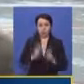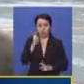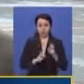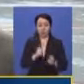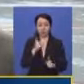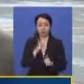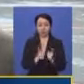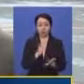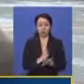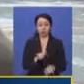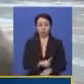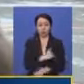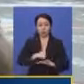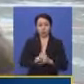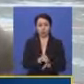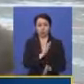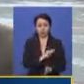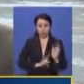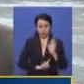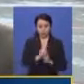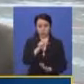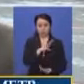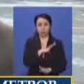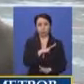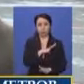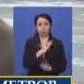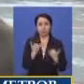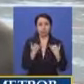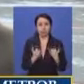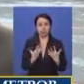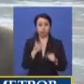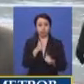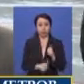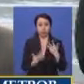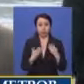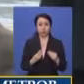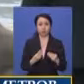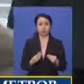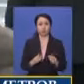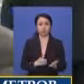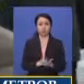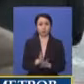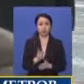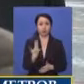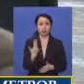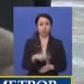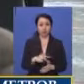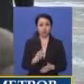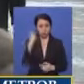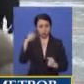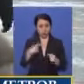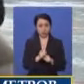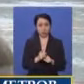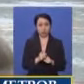предприятием уже улице закрепили работы начались на сегодняшний они ежедневно уже на маршрут выходит порядка трясись техники это